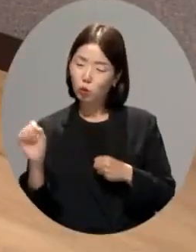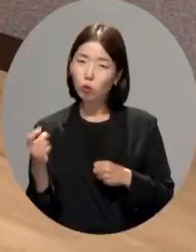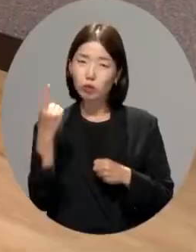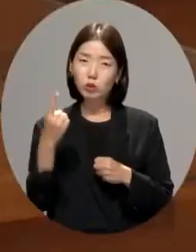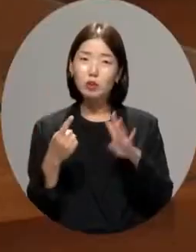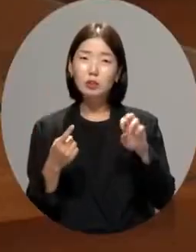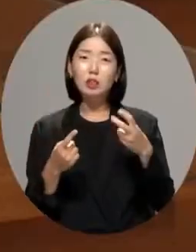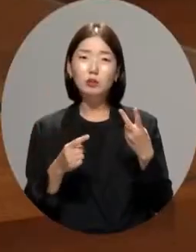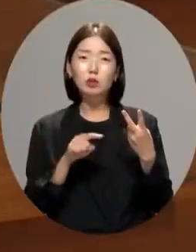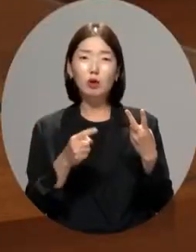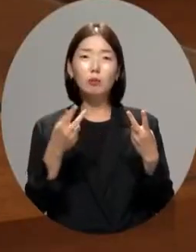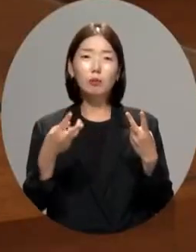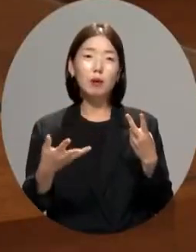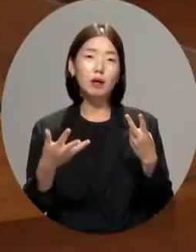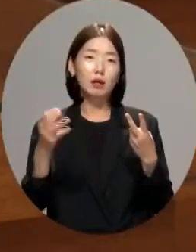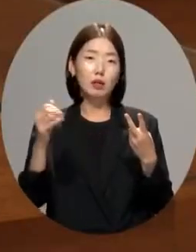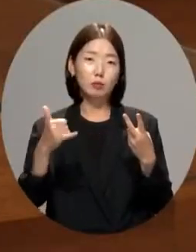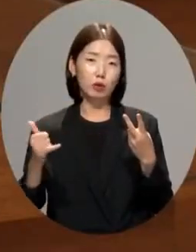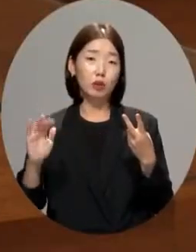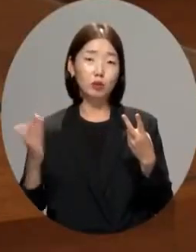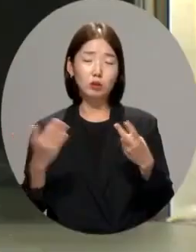요인은 42.8명이었습니다